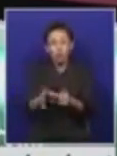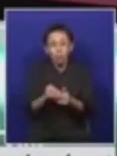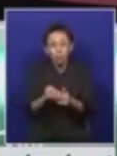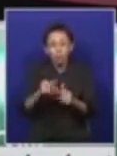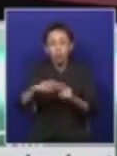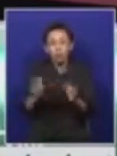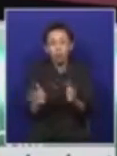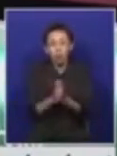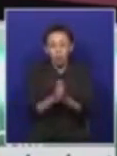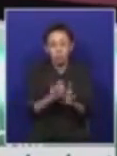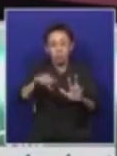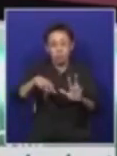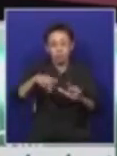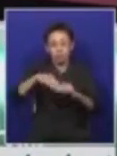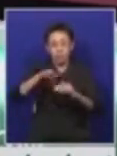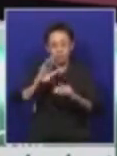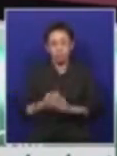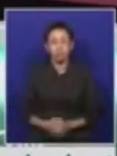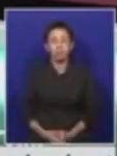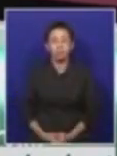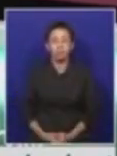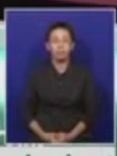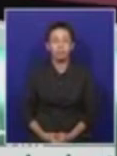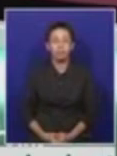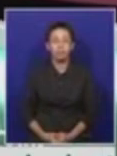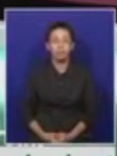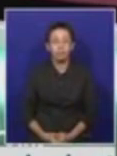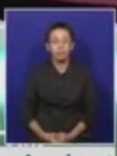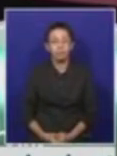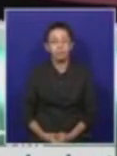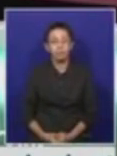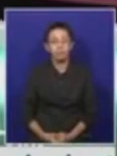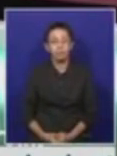อยู่ในประเทศไทยผู้ติดเชื้อสะสมมากกว่า3,000แม้แต่ในกรณีของประเทศไทยในฐานะซึ่งกบผมเป็นสสจังหวัดชายแดนใต้